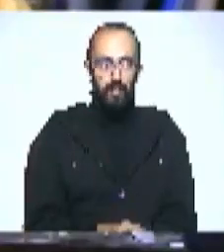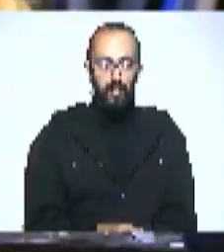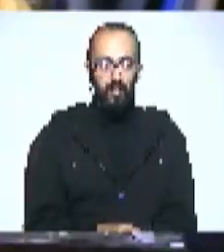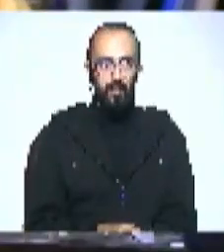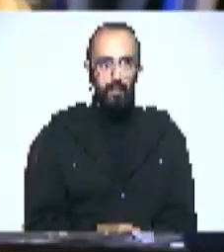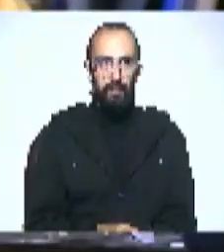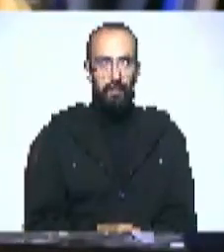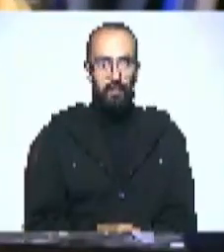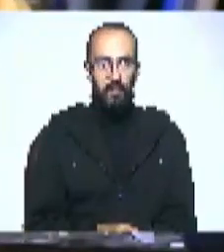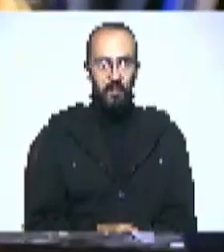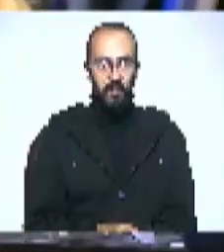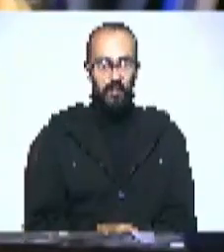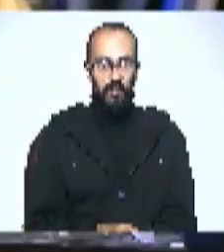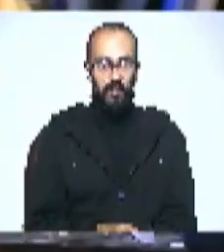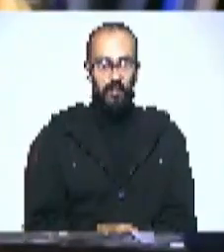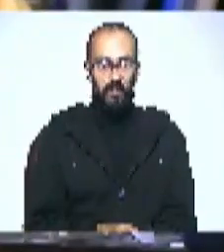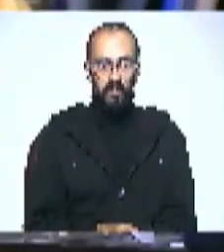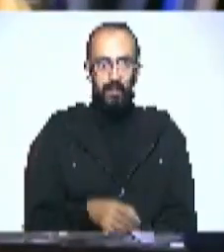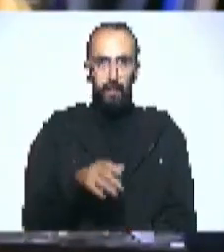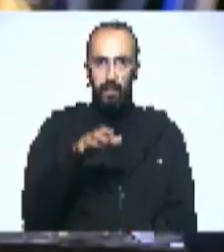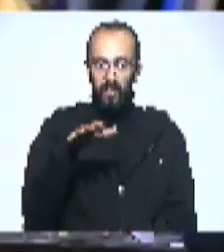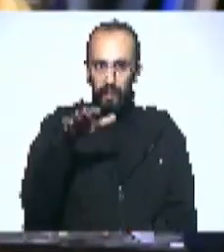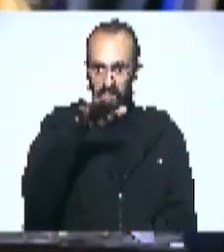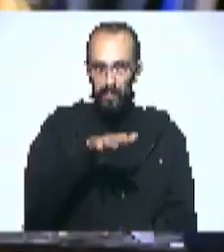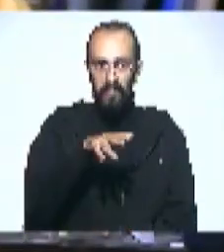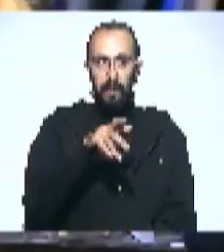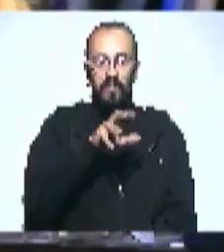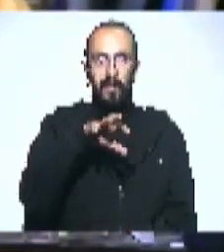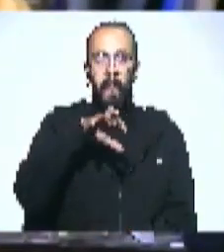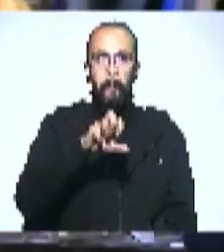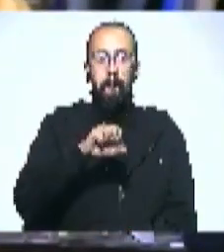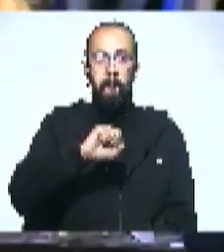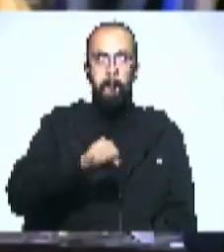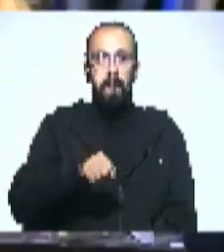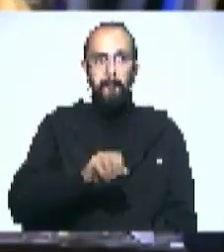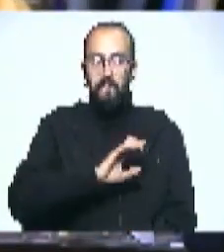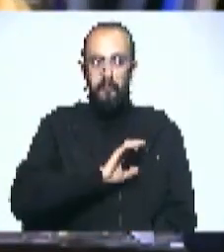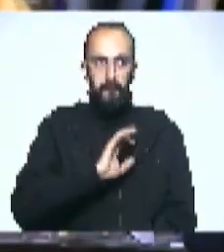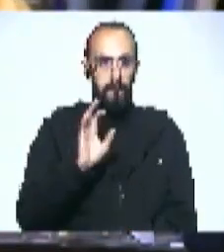الزيتون، هنحط عليه كيس ظريف كده عشان نقفل الهواء خالص منه.